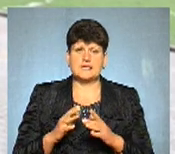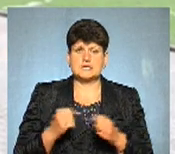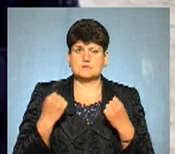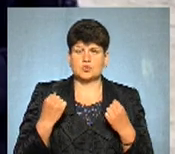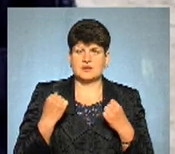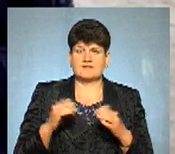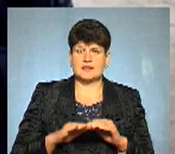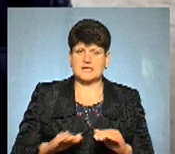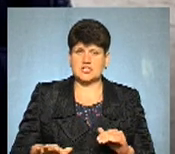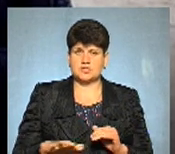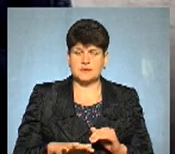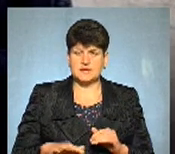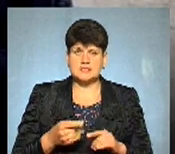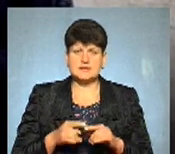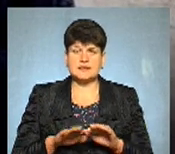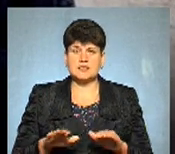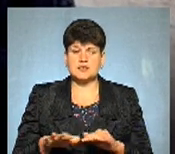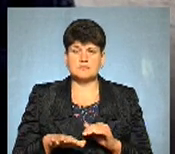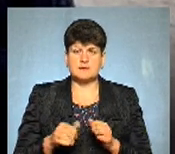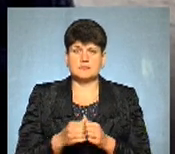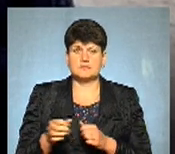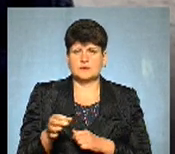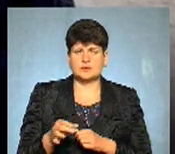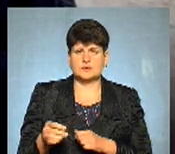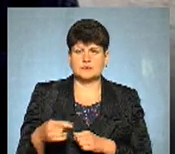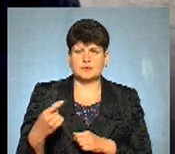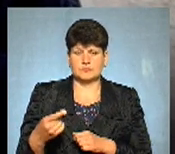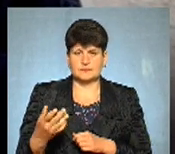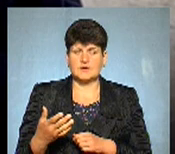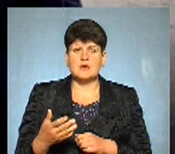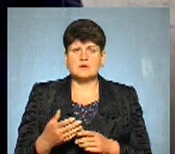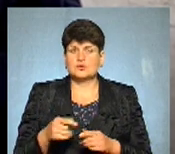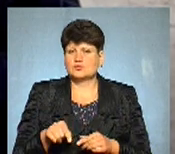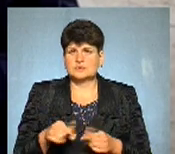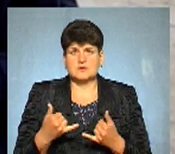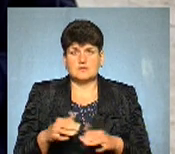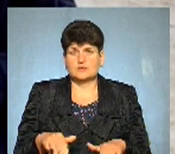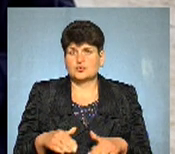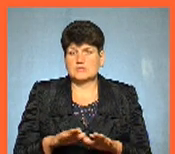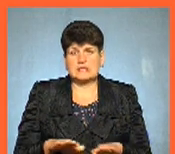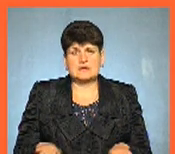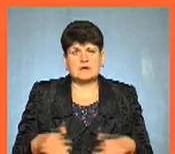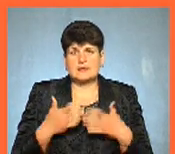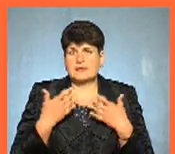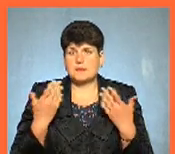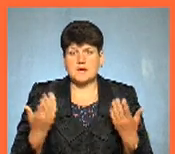майданчики. Це дитячий майданчик на набережні Тернопільського озера. Зараз тут порожньо, дітей